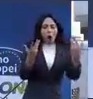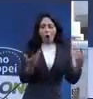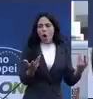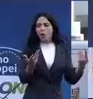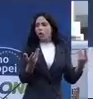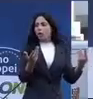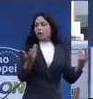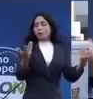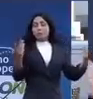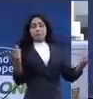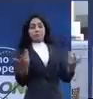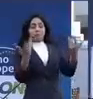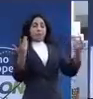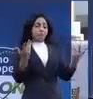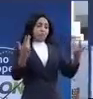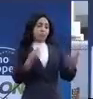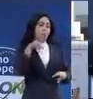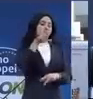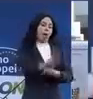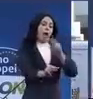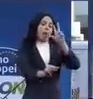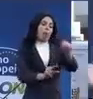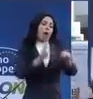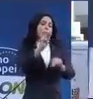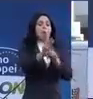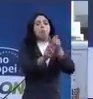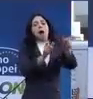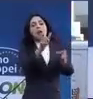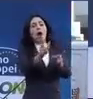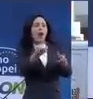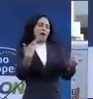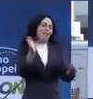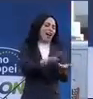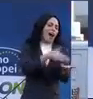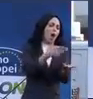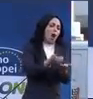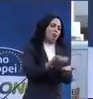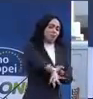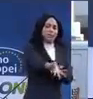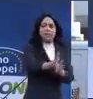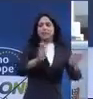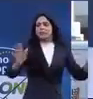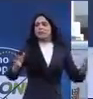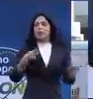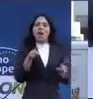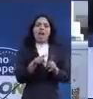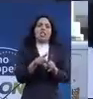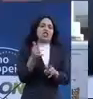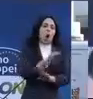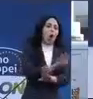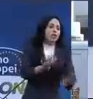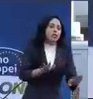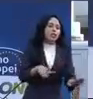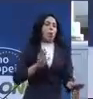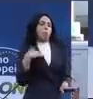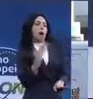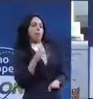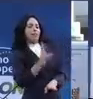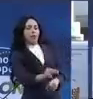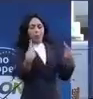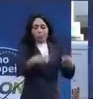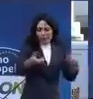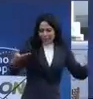che pronuncia come tanto le parole non contano più niente No puoi dire Stronza il papa può dire quello che ha detto